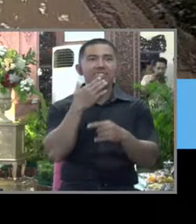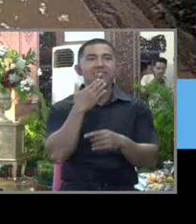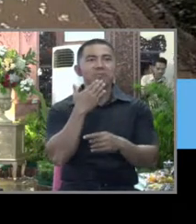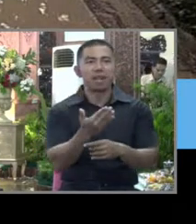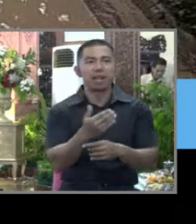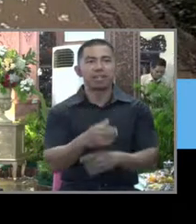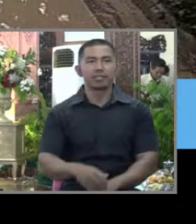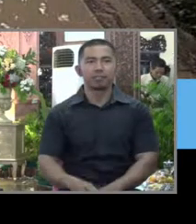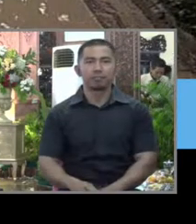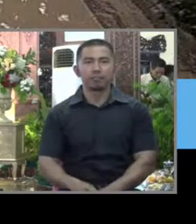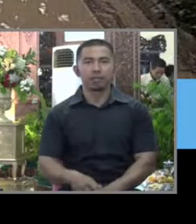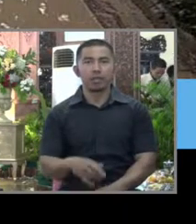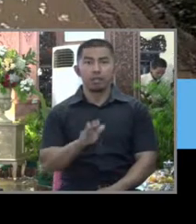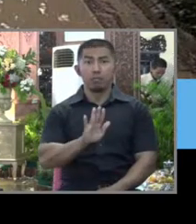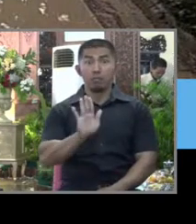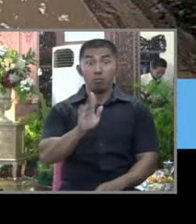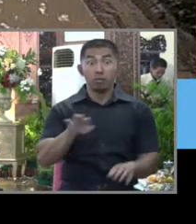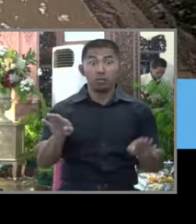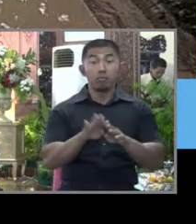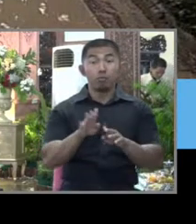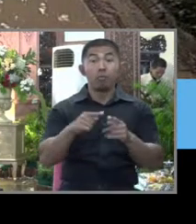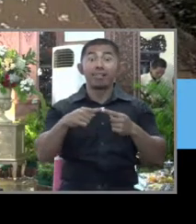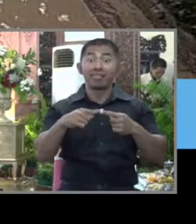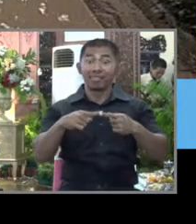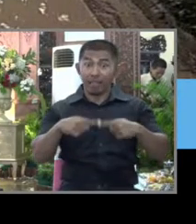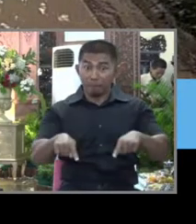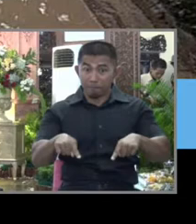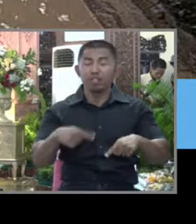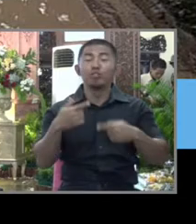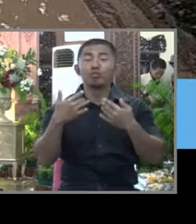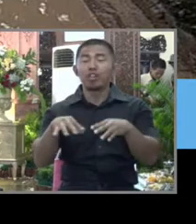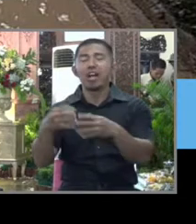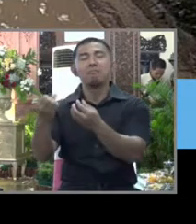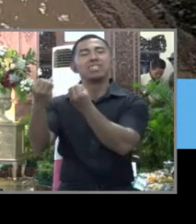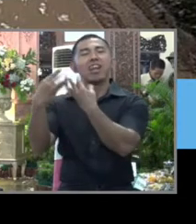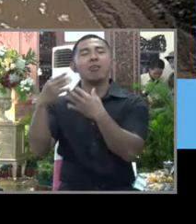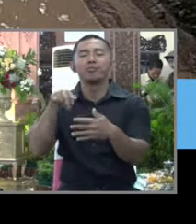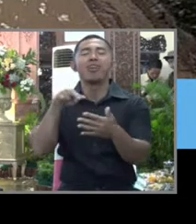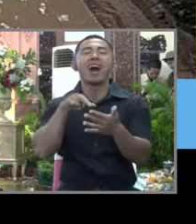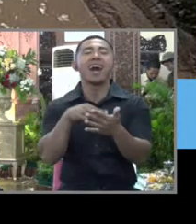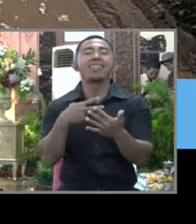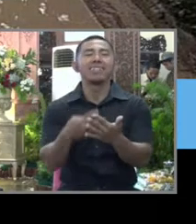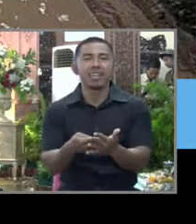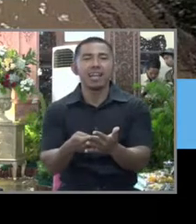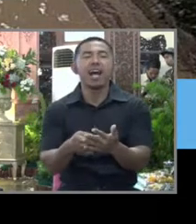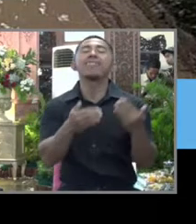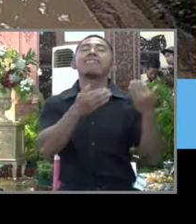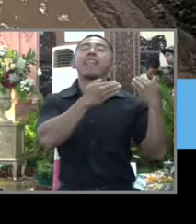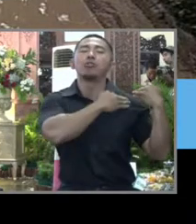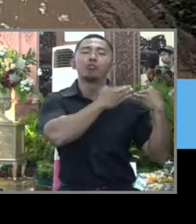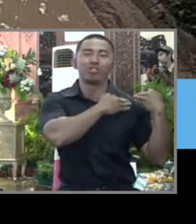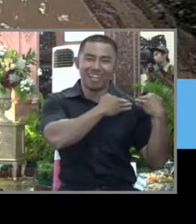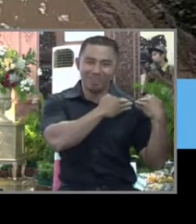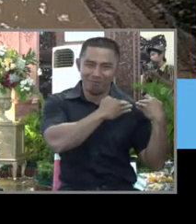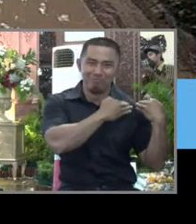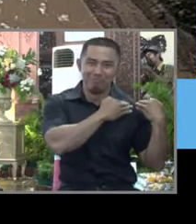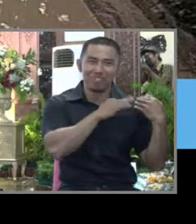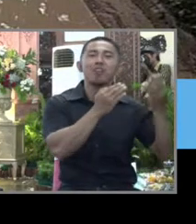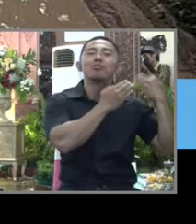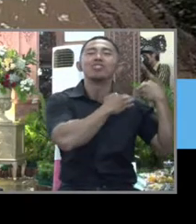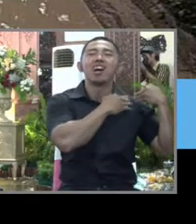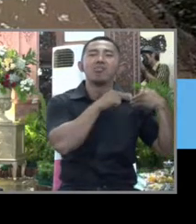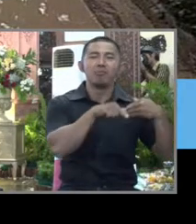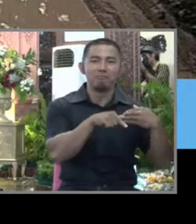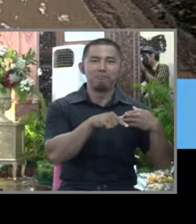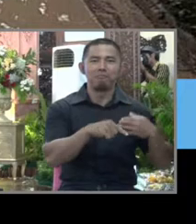Gini, belum selesai tapi kita menjawab, itulah artinya tanggung. Tanggung jawab